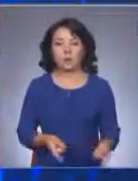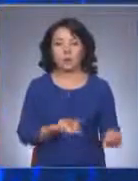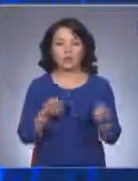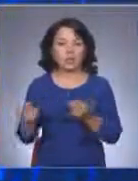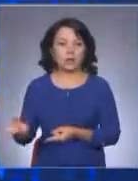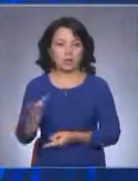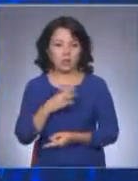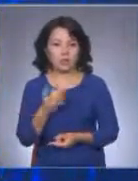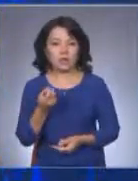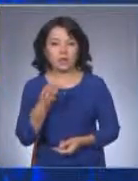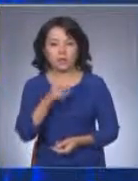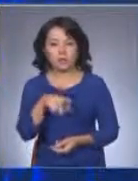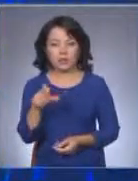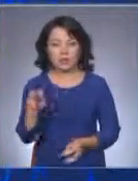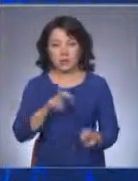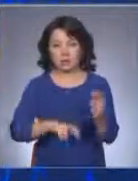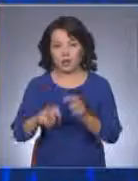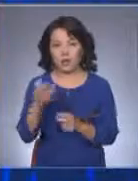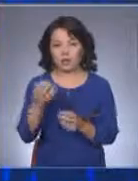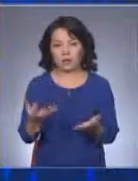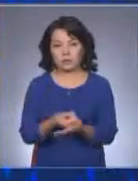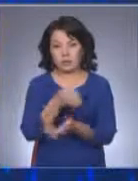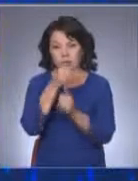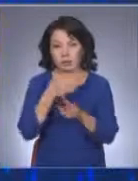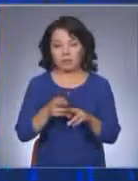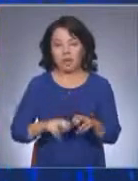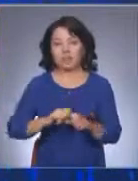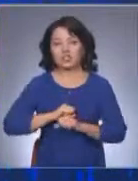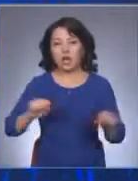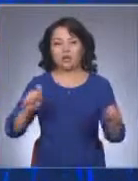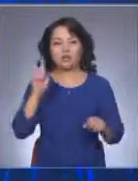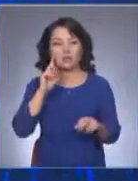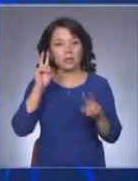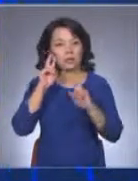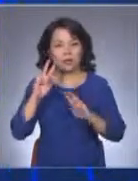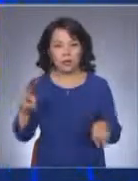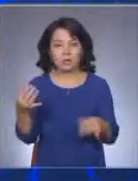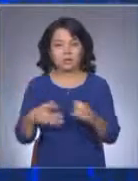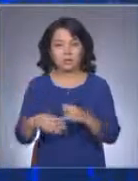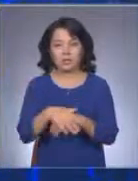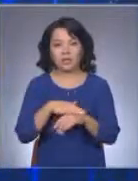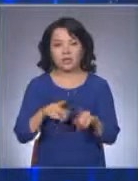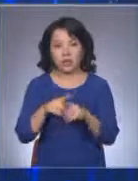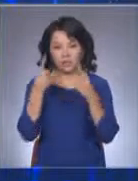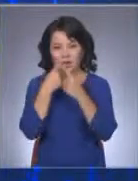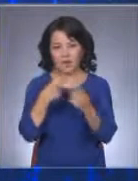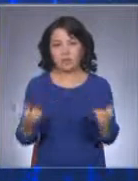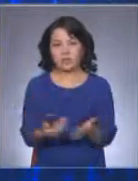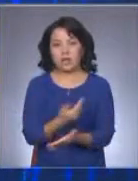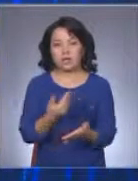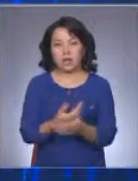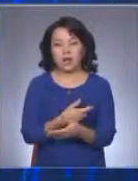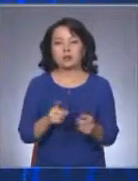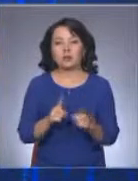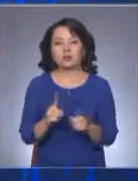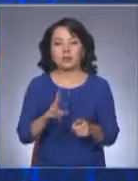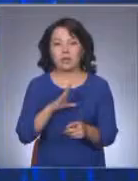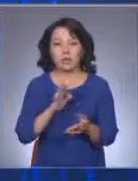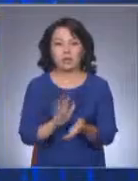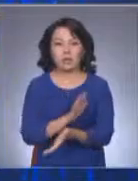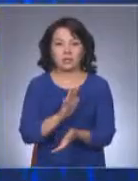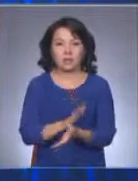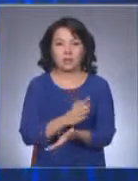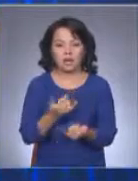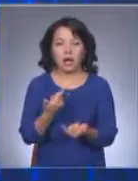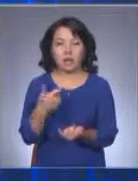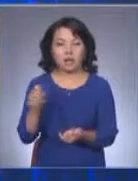бірнеше кенші табылмай жатыр. Жарылыстың нақты себебі әзірге беймәлім. Жергілікті бұқаралық ақпарат құралдары өкілдерінің хабарлауынша,